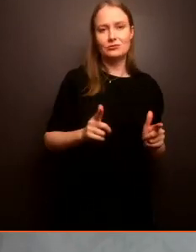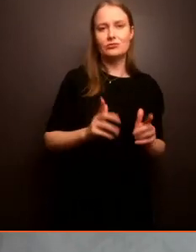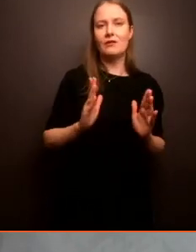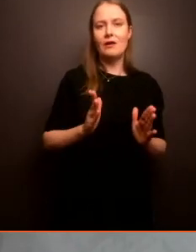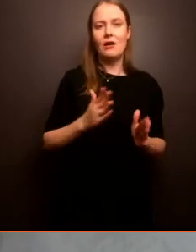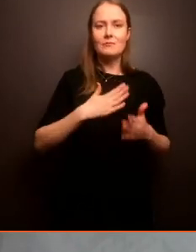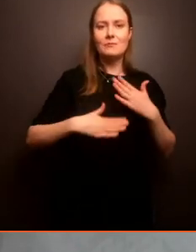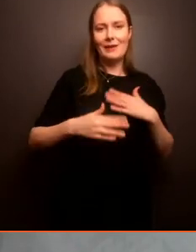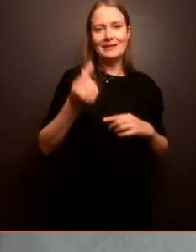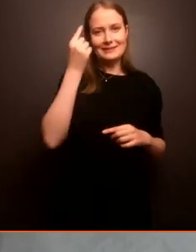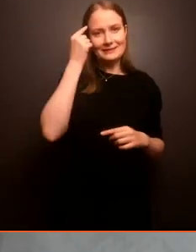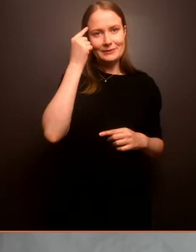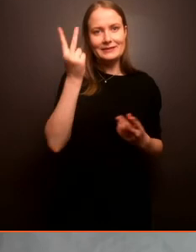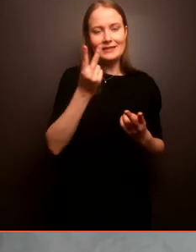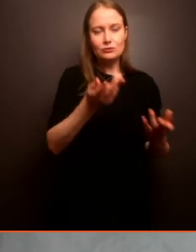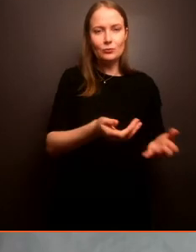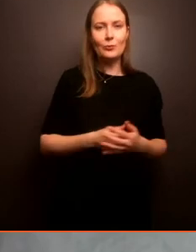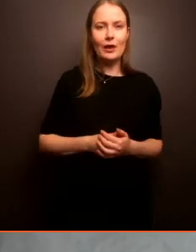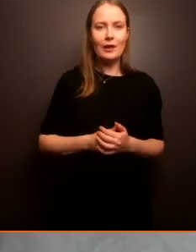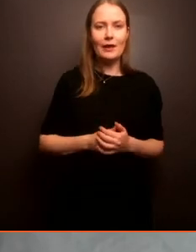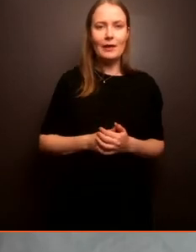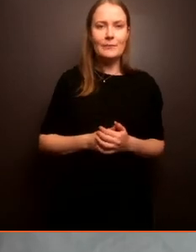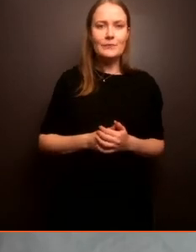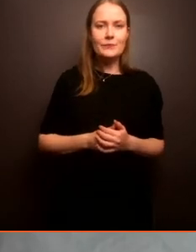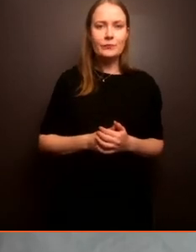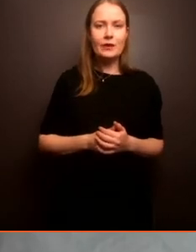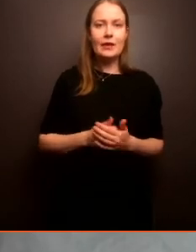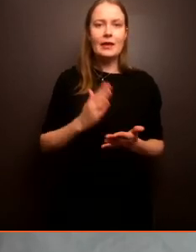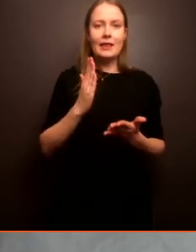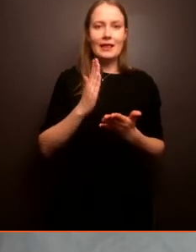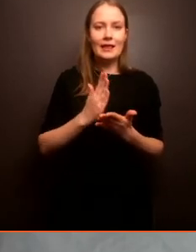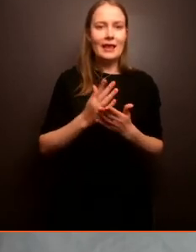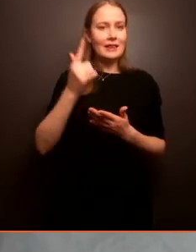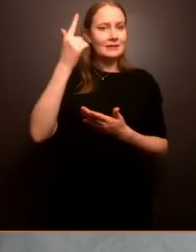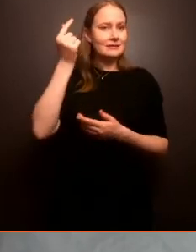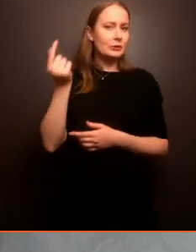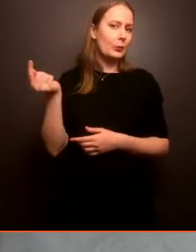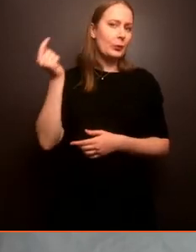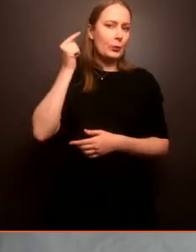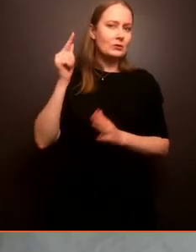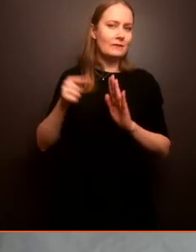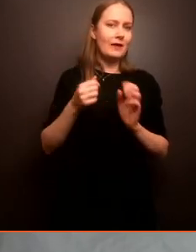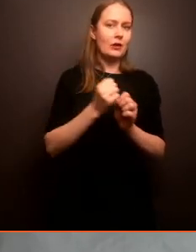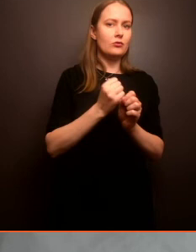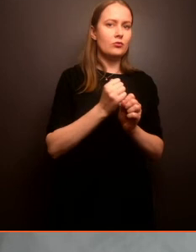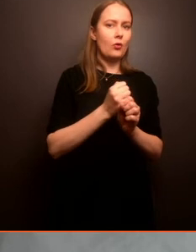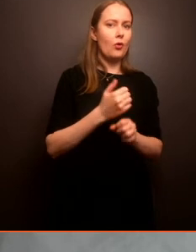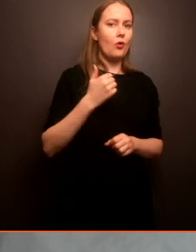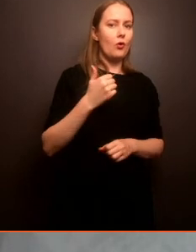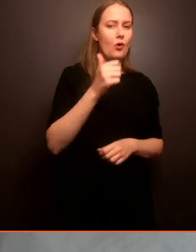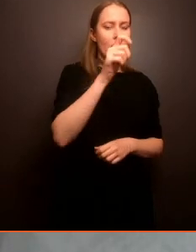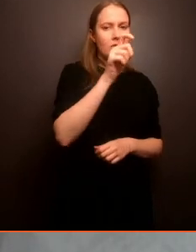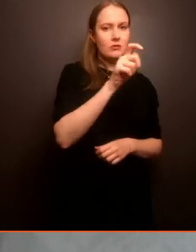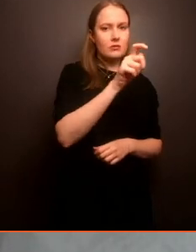selline mõtte väljend. Siis, mis mulle veel jäi kindlasti kõrvu, just töötaja ja juhi